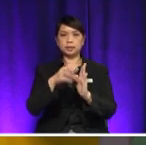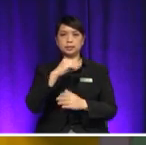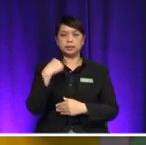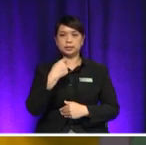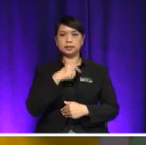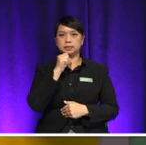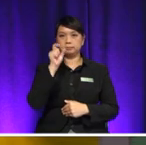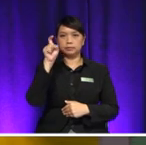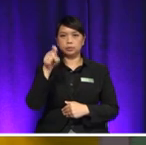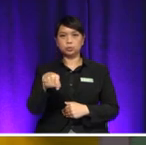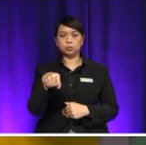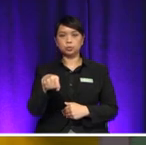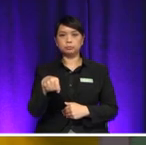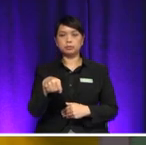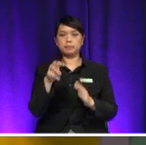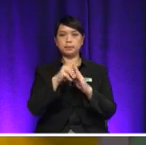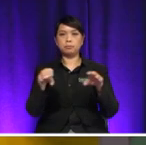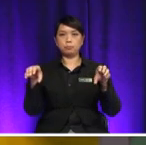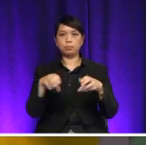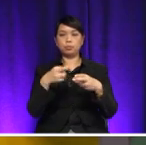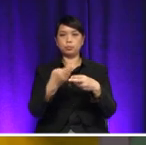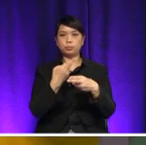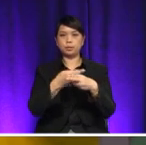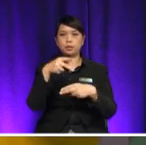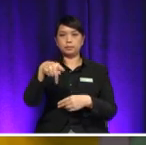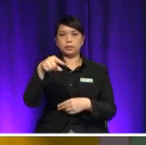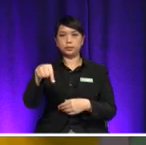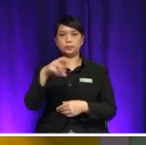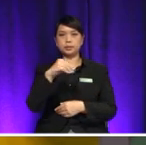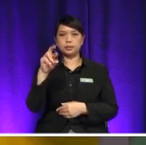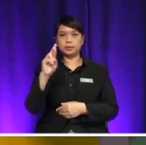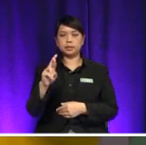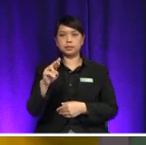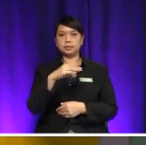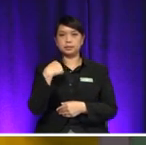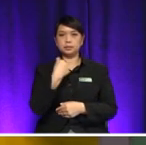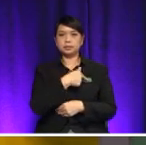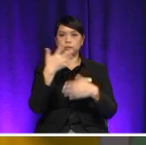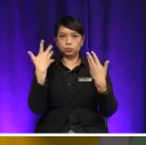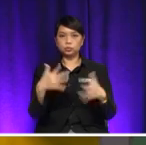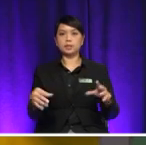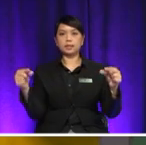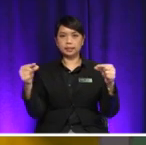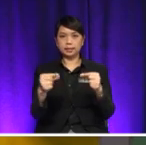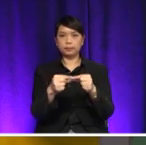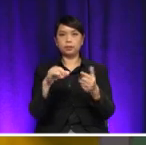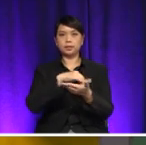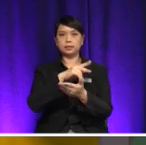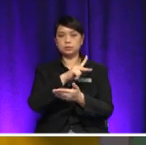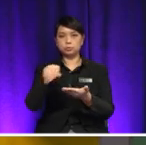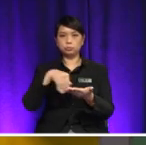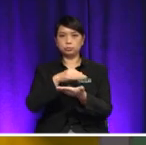eee membuat rumusan tentang PQ dan R tergabungkan ke semua bahan-bahan itu menjadikan